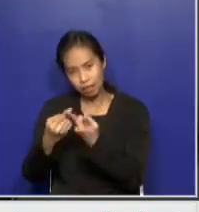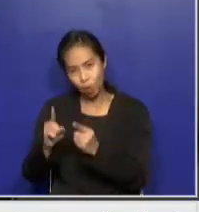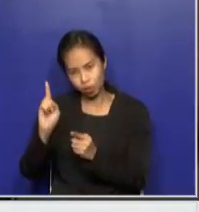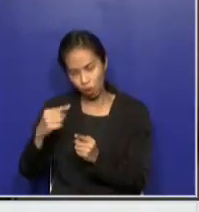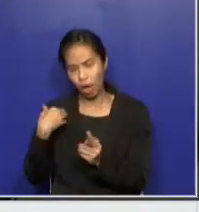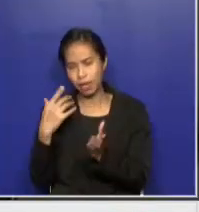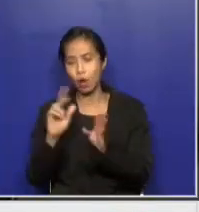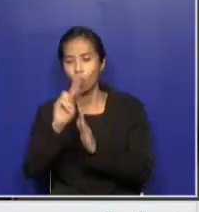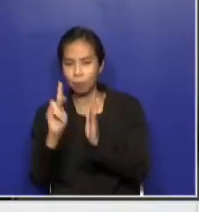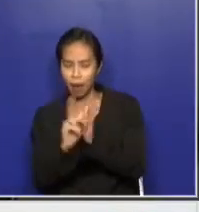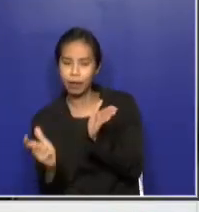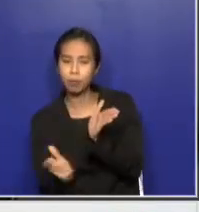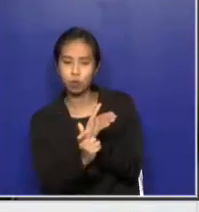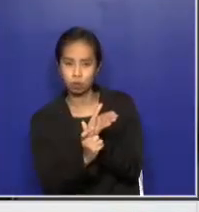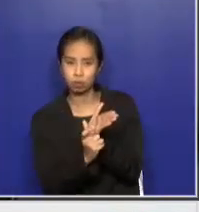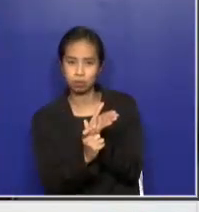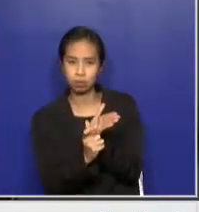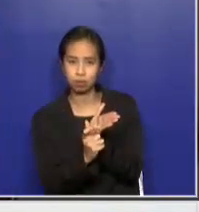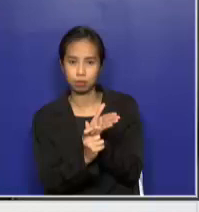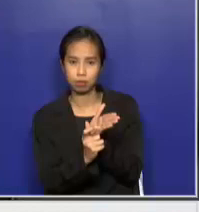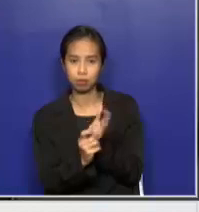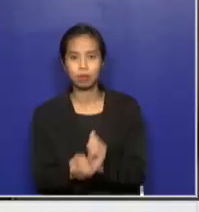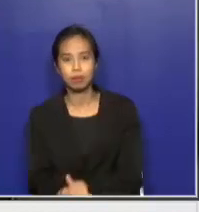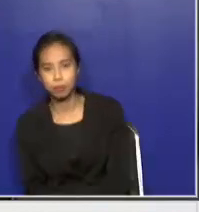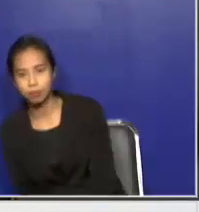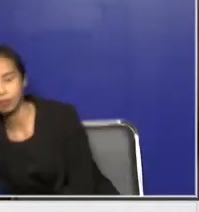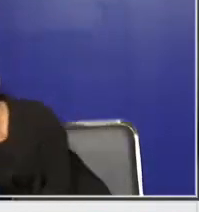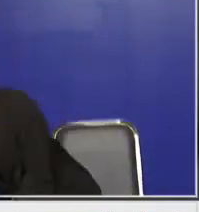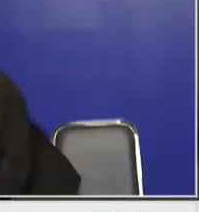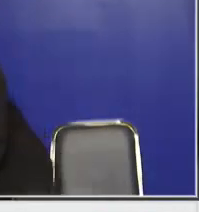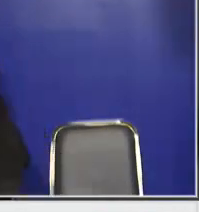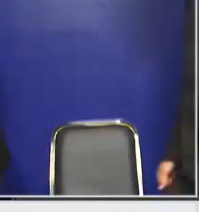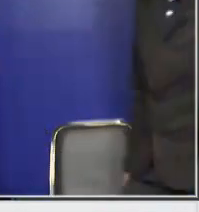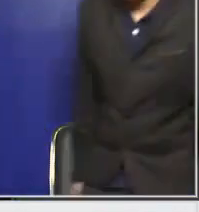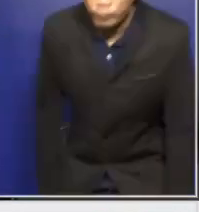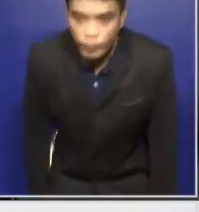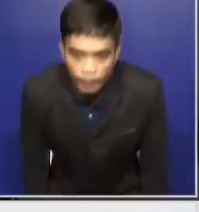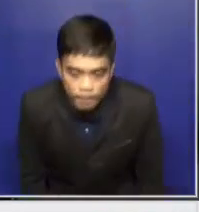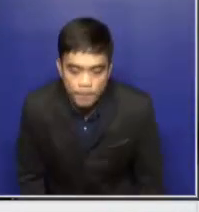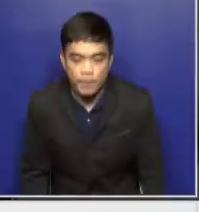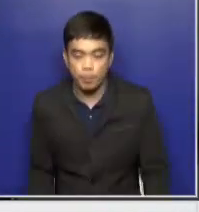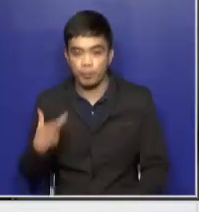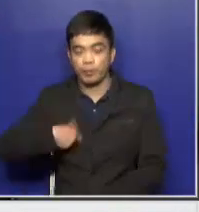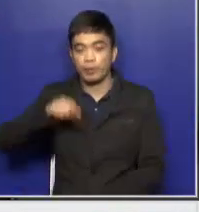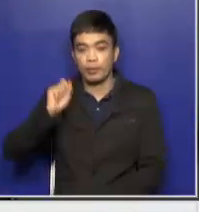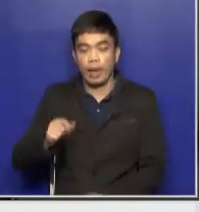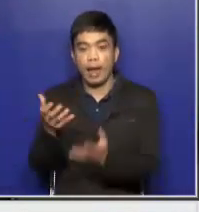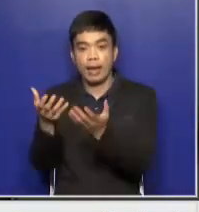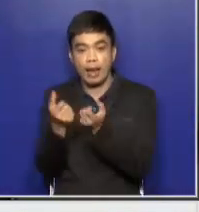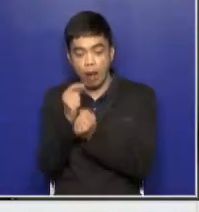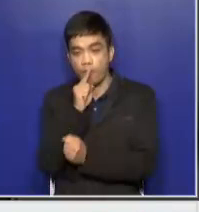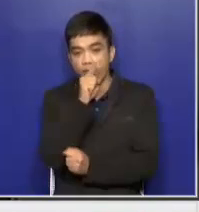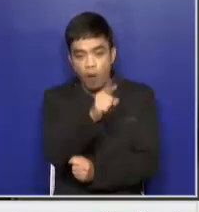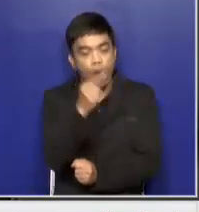ปรายเพราะท่านเขียนว่าศาลที่รับฟ้องอาจรอการพิจารณาไว้ชั่วคราวก่อนก็ได้ผมไม่อยากให้